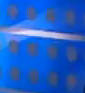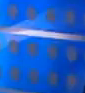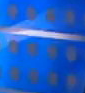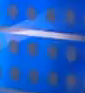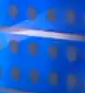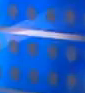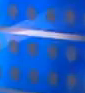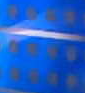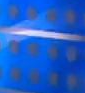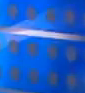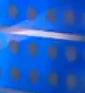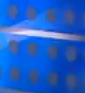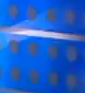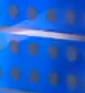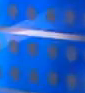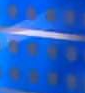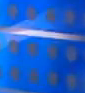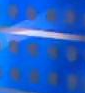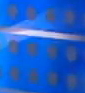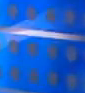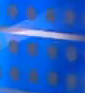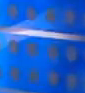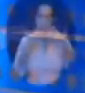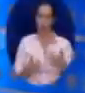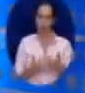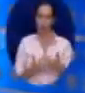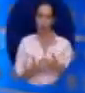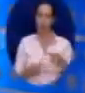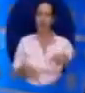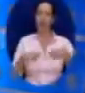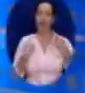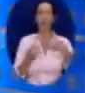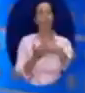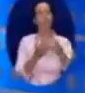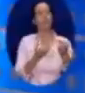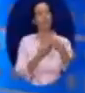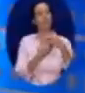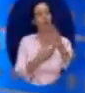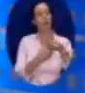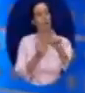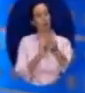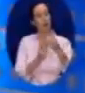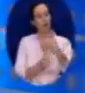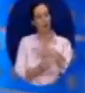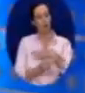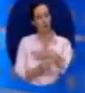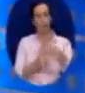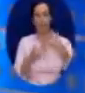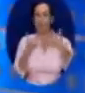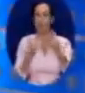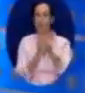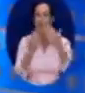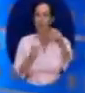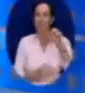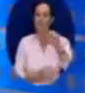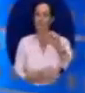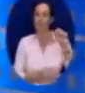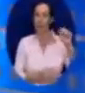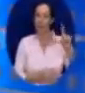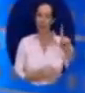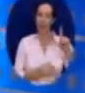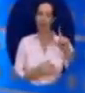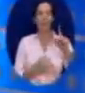שאתם איתנו בסיומו של עוד שבוע כלכלי בתוכנית סוגרים חשבון של החינוכית, בהמשך יצטרפו לנו גם פרשננו והפעם העיתונאי סטלה קורין ליבר